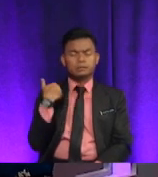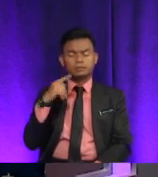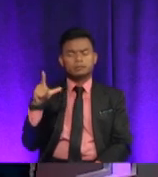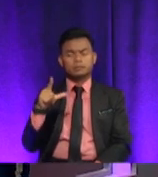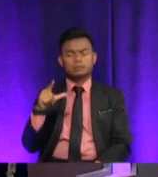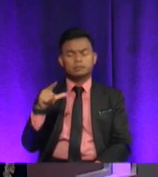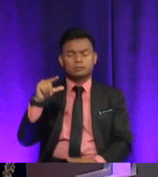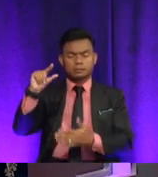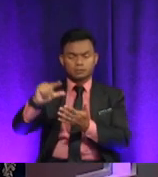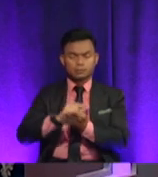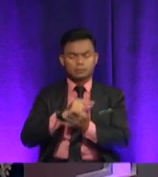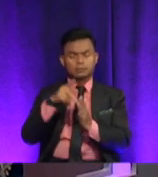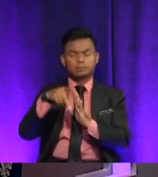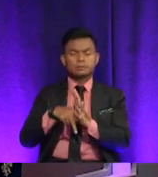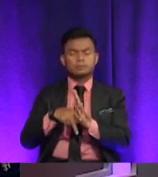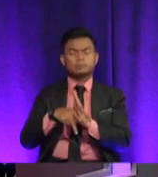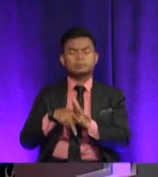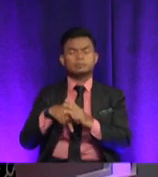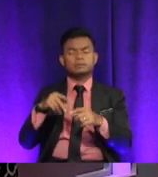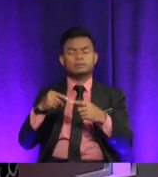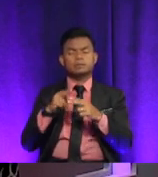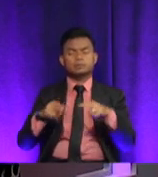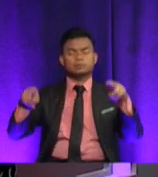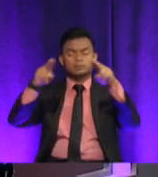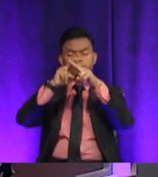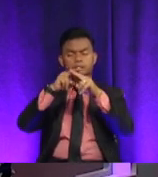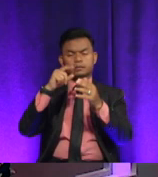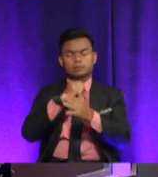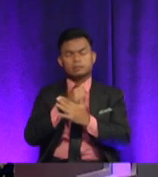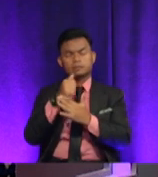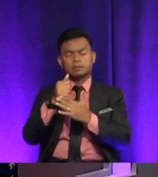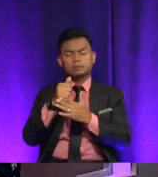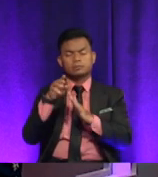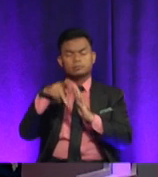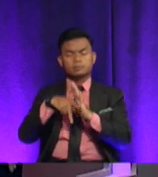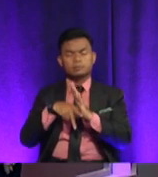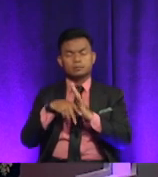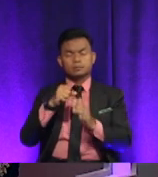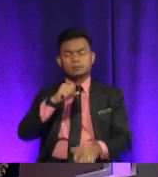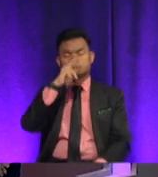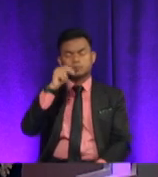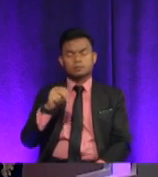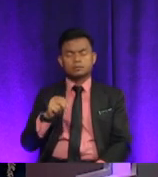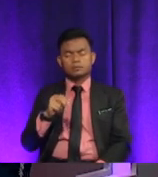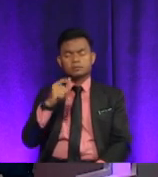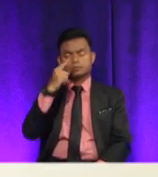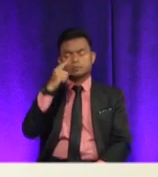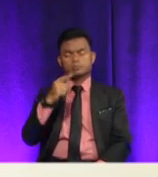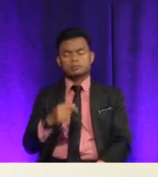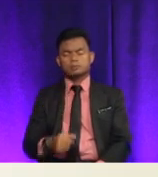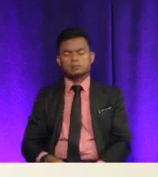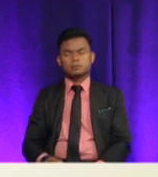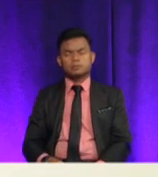pemikiran utama ataupun persoalan utama ataupun isu utama ataupun perkara utama yang